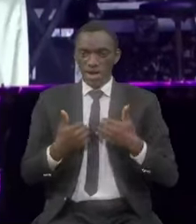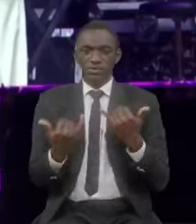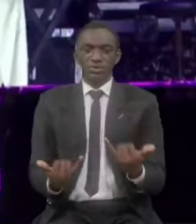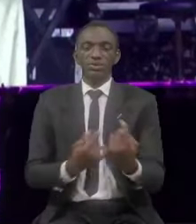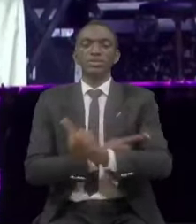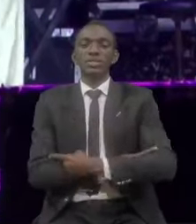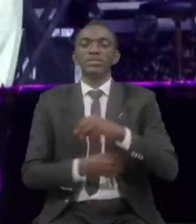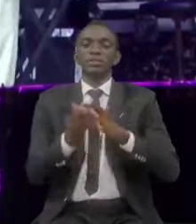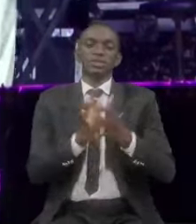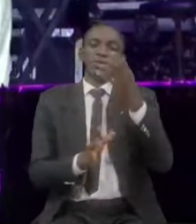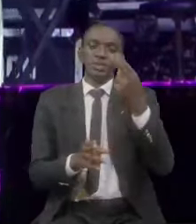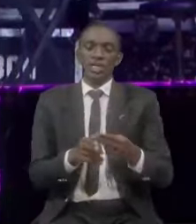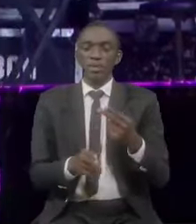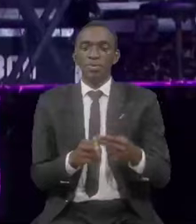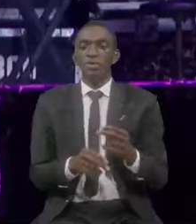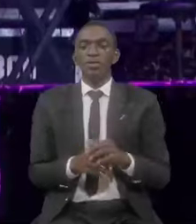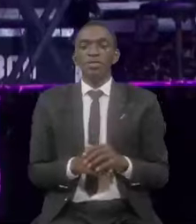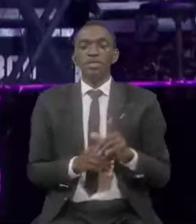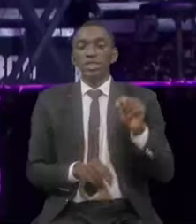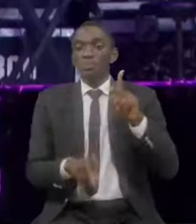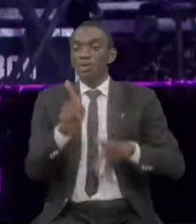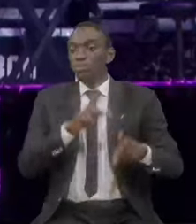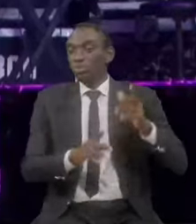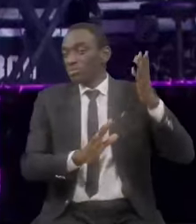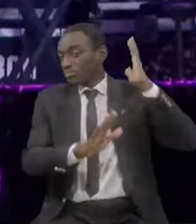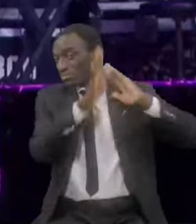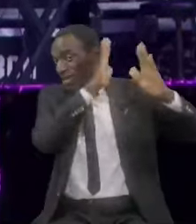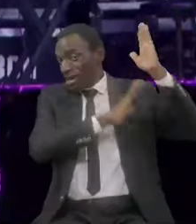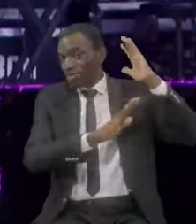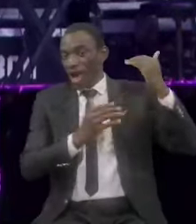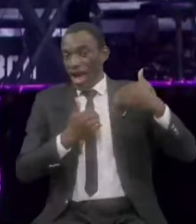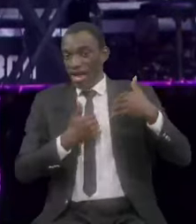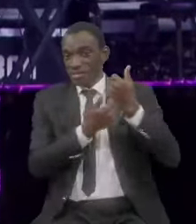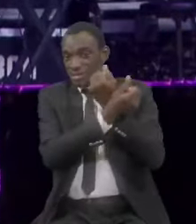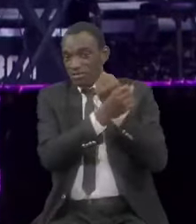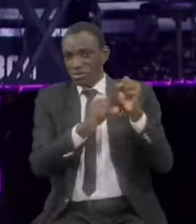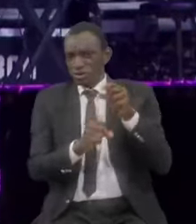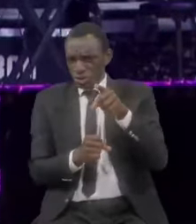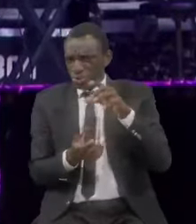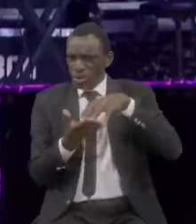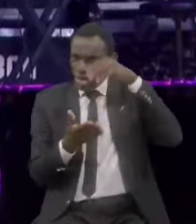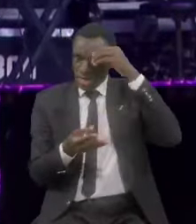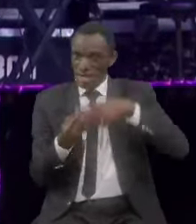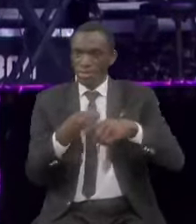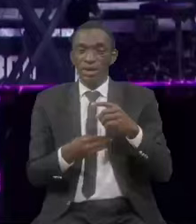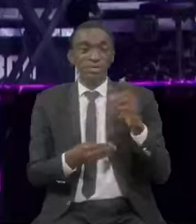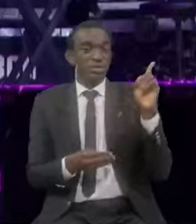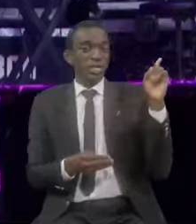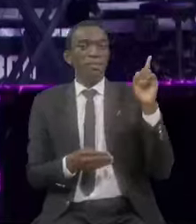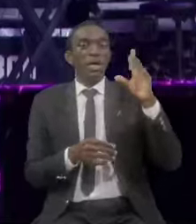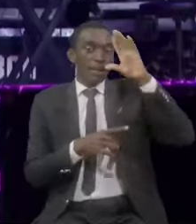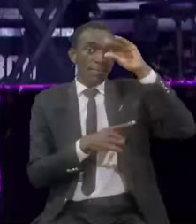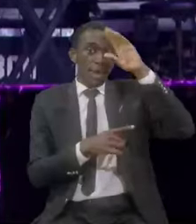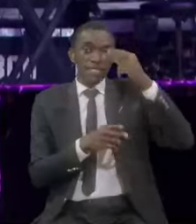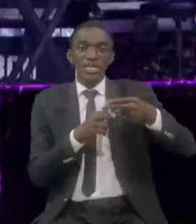Le même salut que les saints d'autrefois que vous lisez, que Saul était